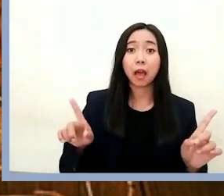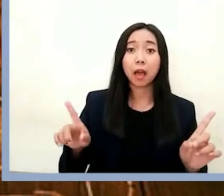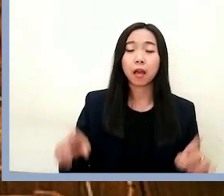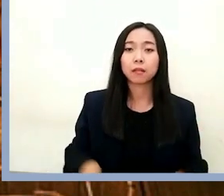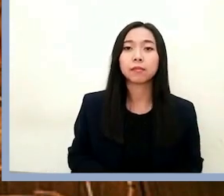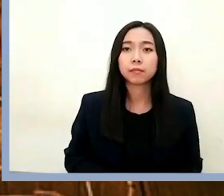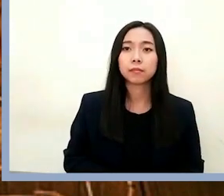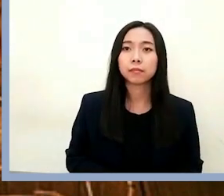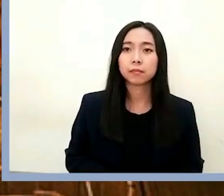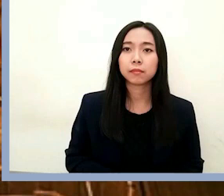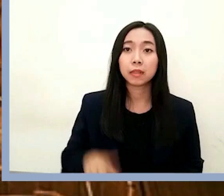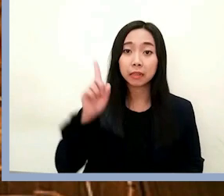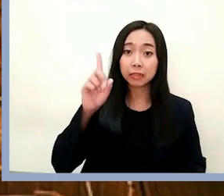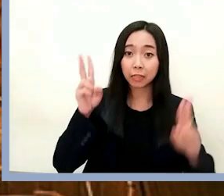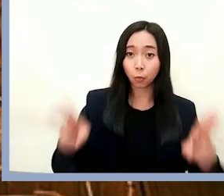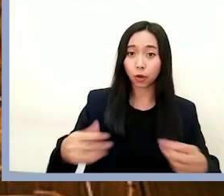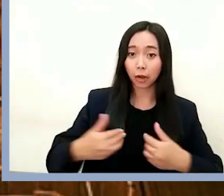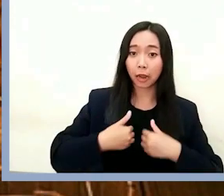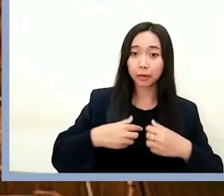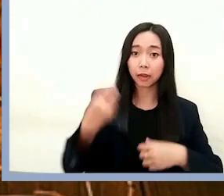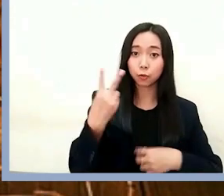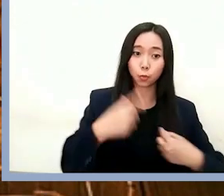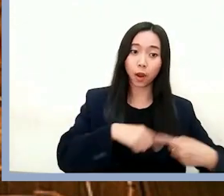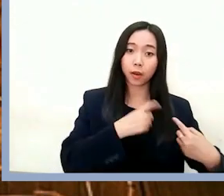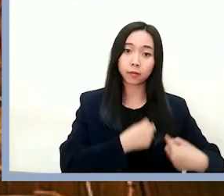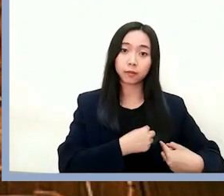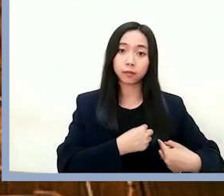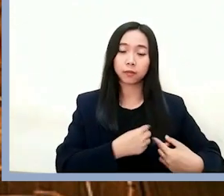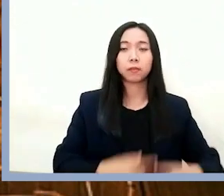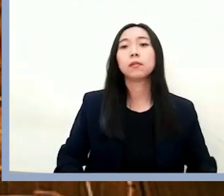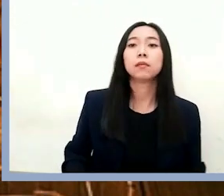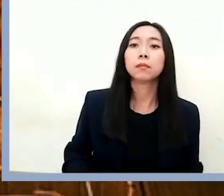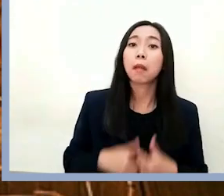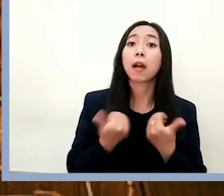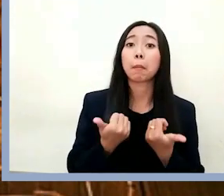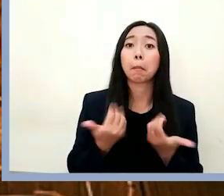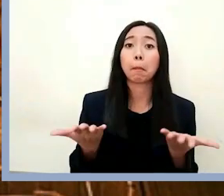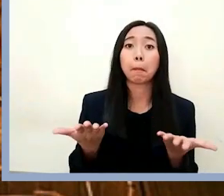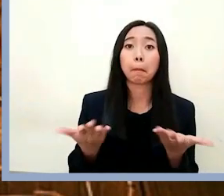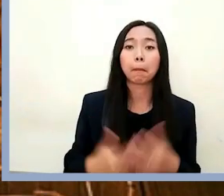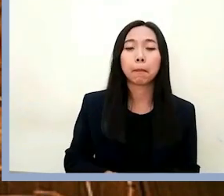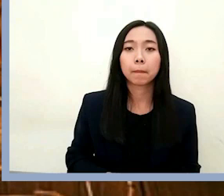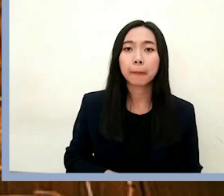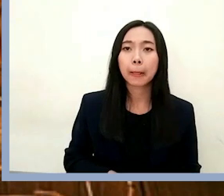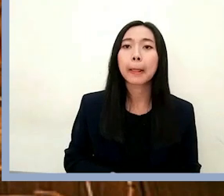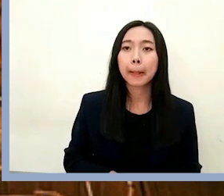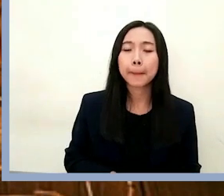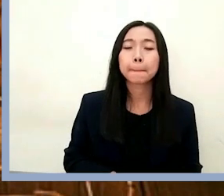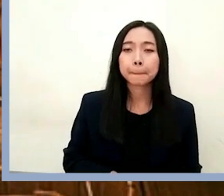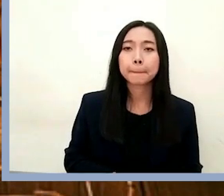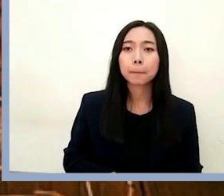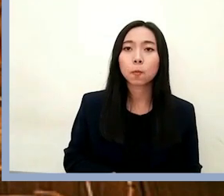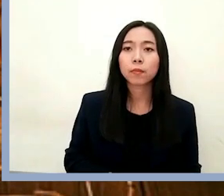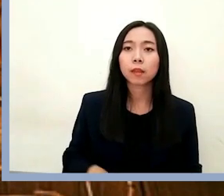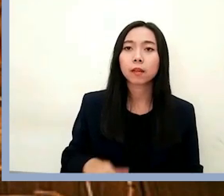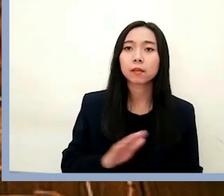bahaya sekali ketika ini terjadi di dalam kehidupan keluarga dan gereja di satu sisi mereka bisa